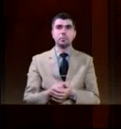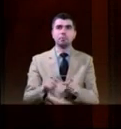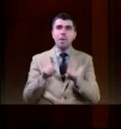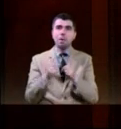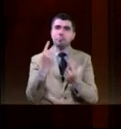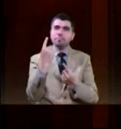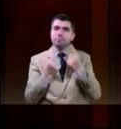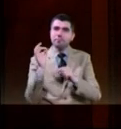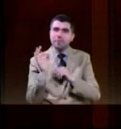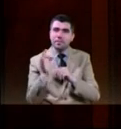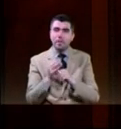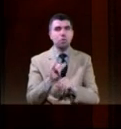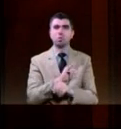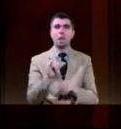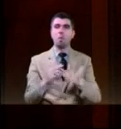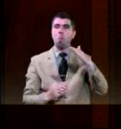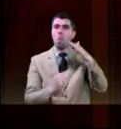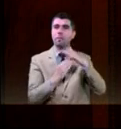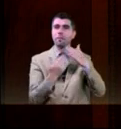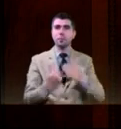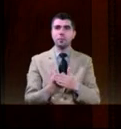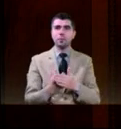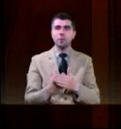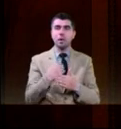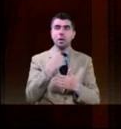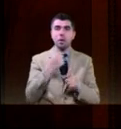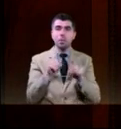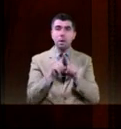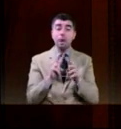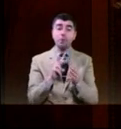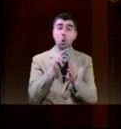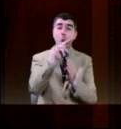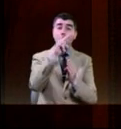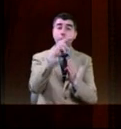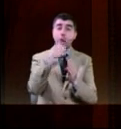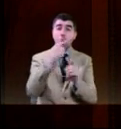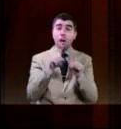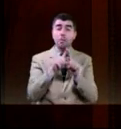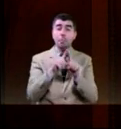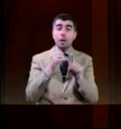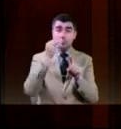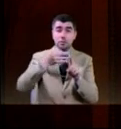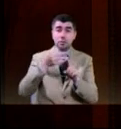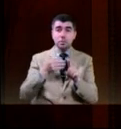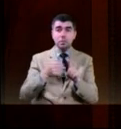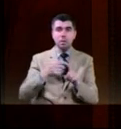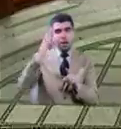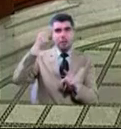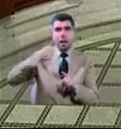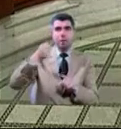المزايدات الإخوان ما عندها فين توصلنا، كيف قلت لكم خاصني شلوم باش يوصل لي السطح، أما إلا يخليني كانت شعبك ما بغيتوش الله